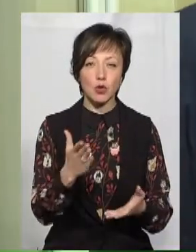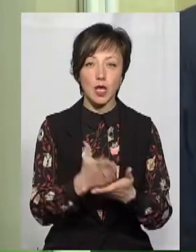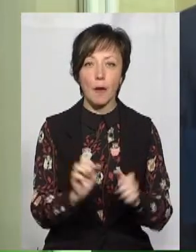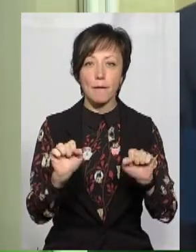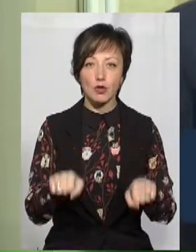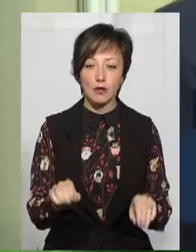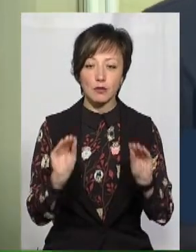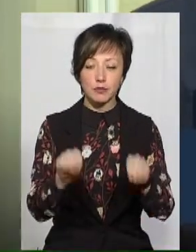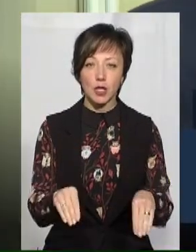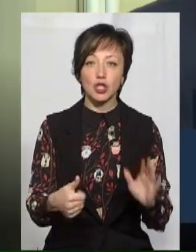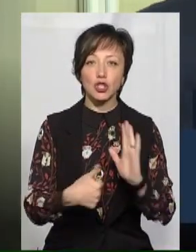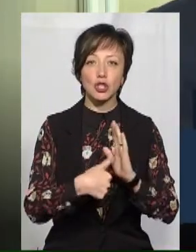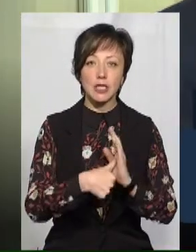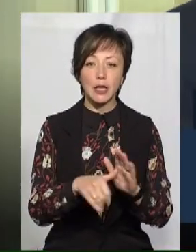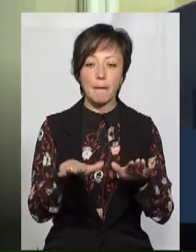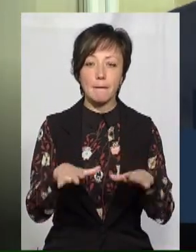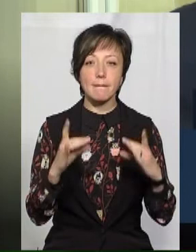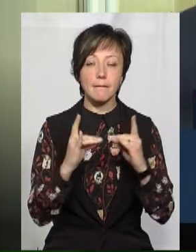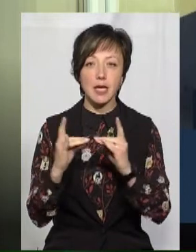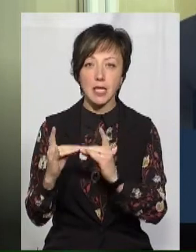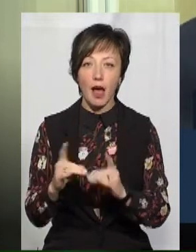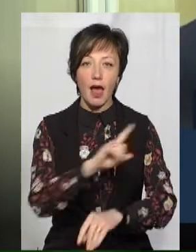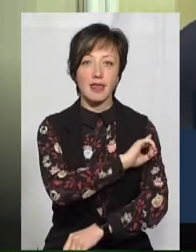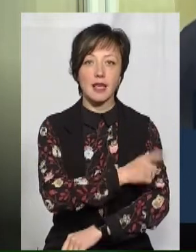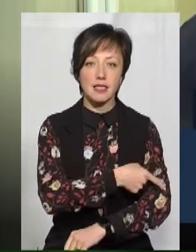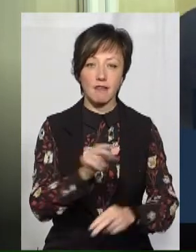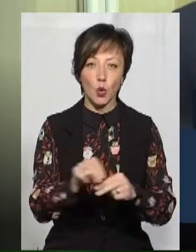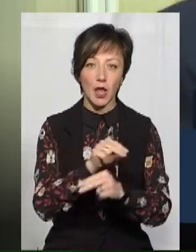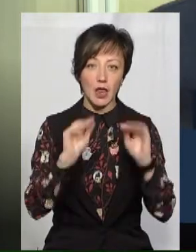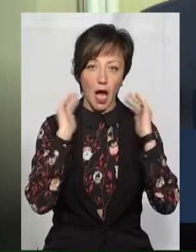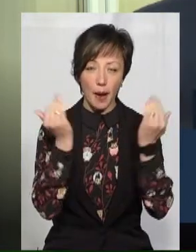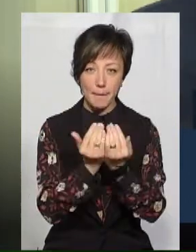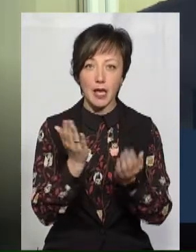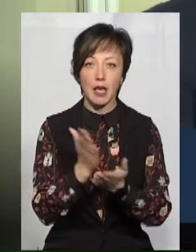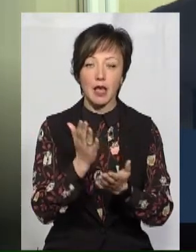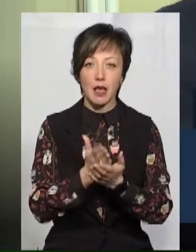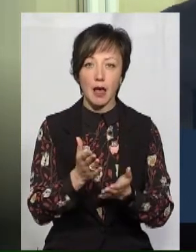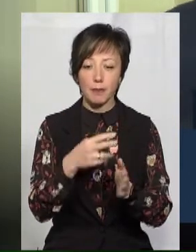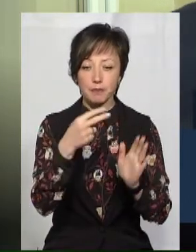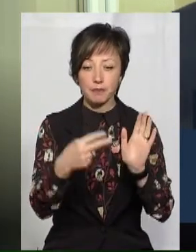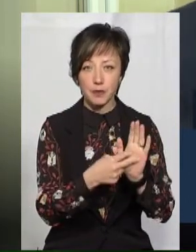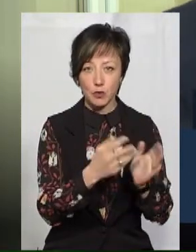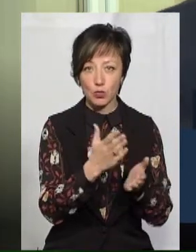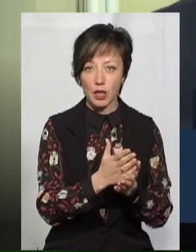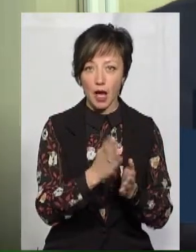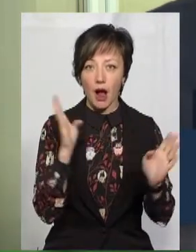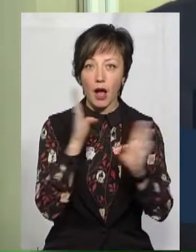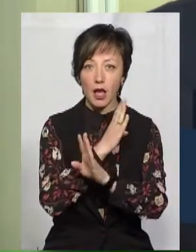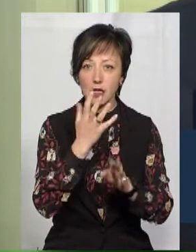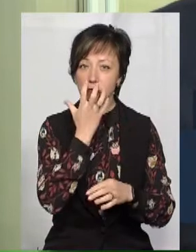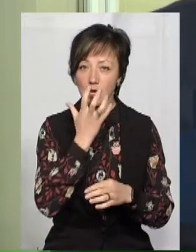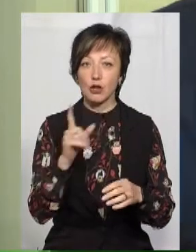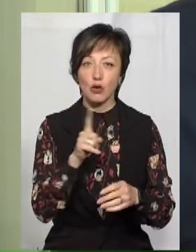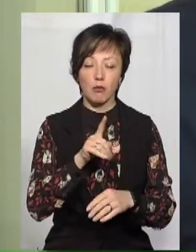розмістити 6 ліжок інтенсивної терапії, відповідні підведені кисень, і зараз комплектується обладнання для того, щоб